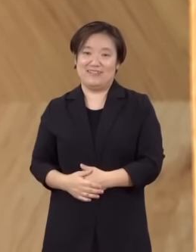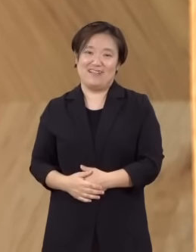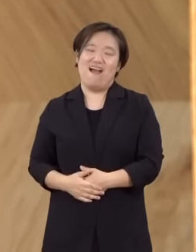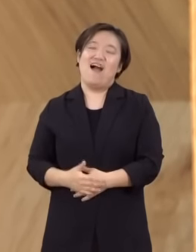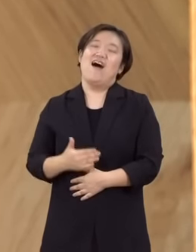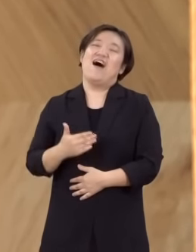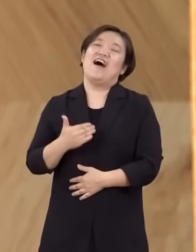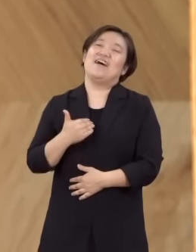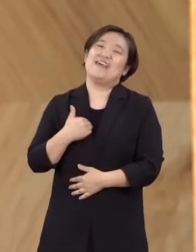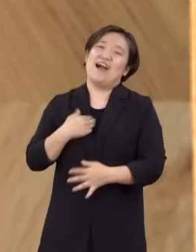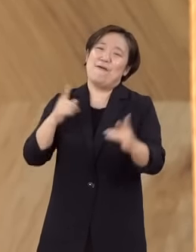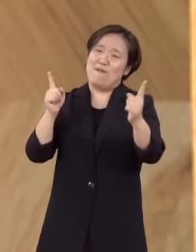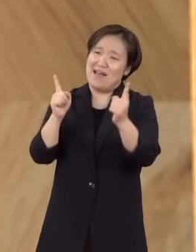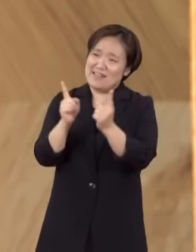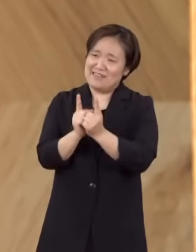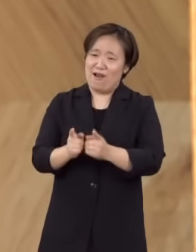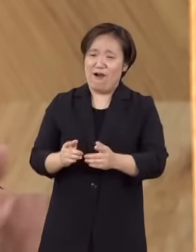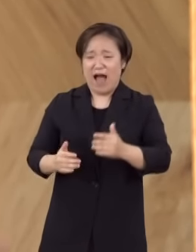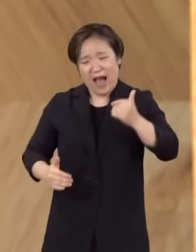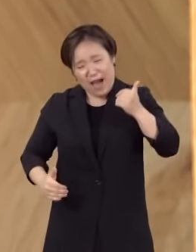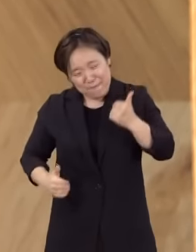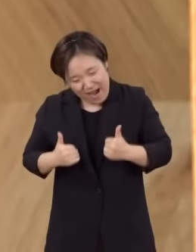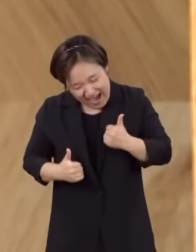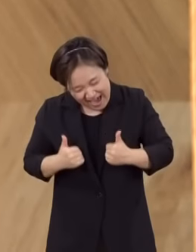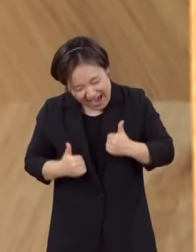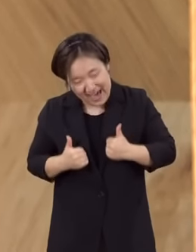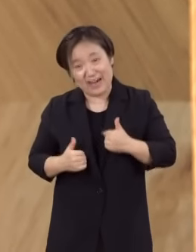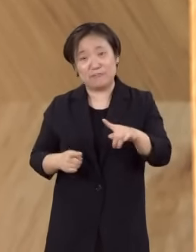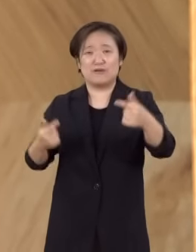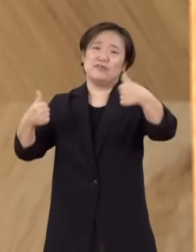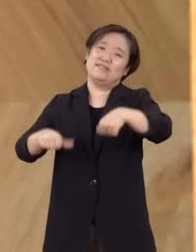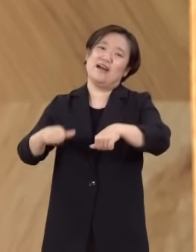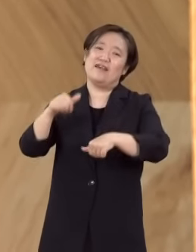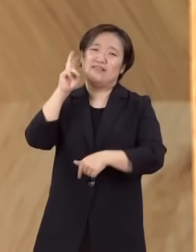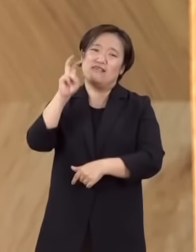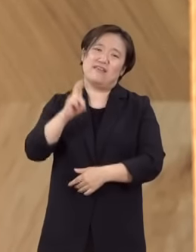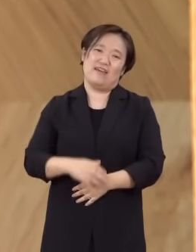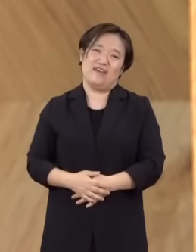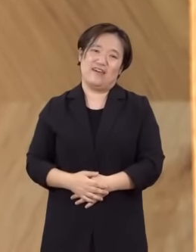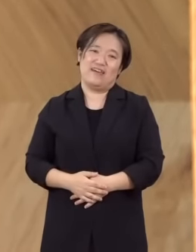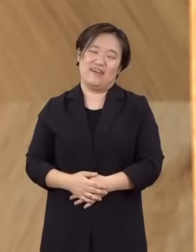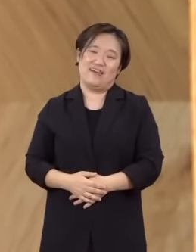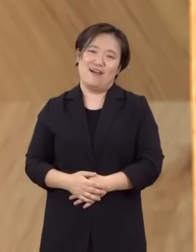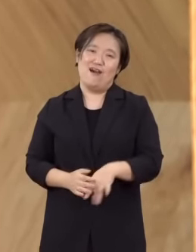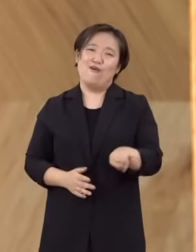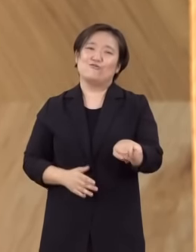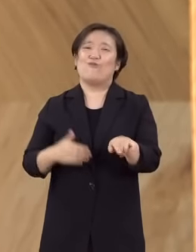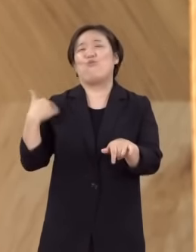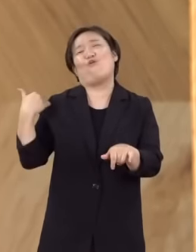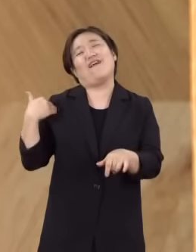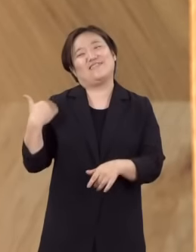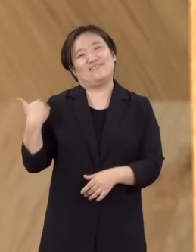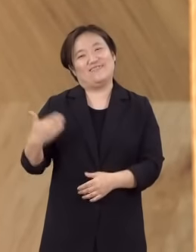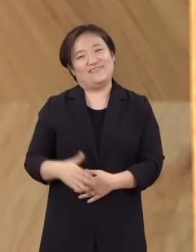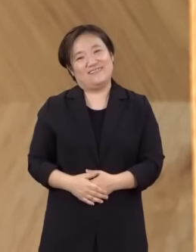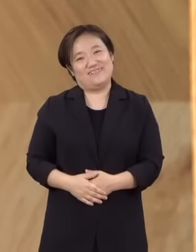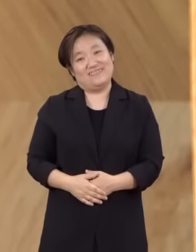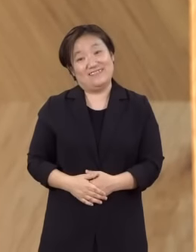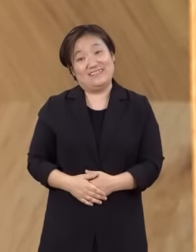주인공입니다 이렇게 얘기해 주셨으면 제가 훨씬 더 반가웠을 텐데 그때 제가 이렇게 어 관심깊게